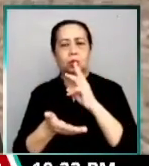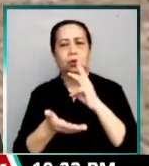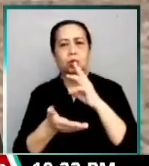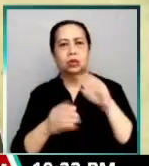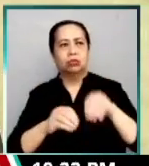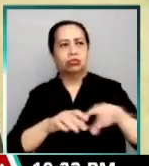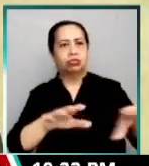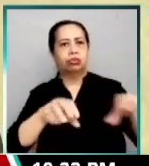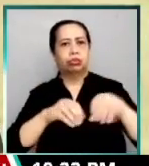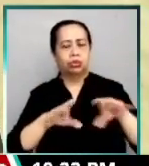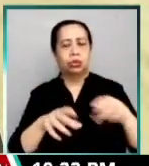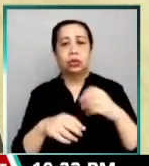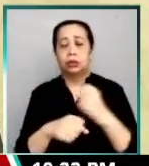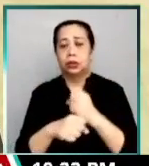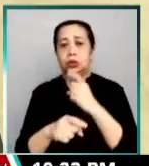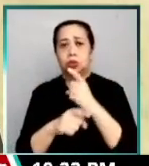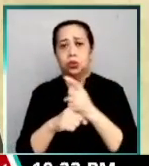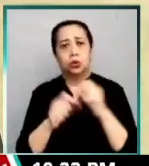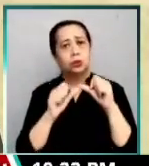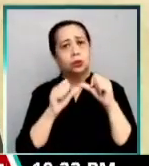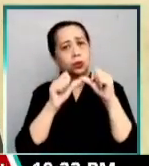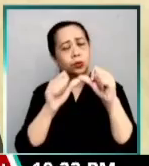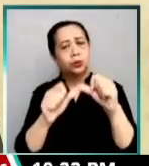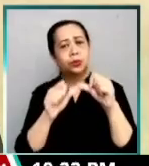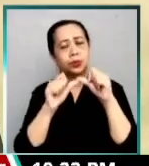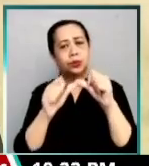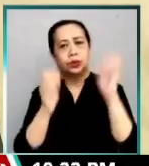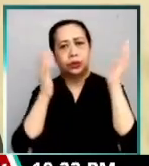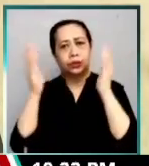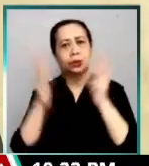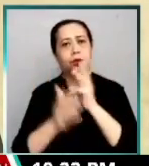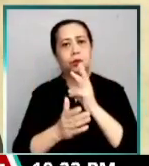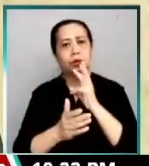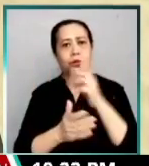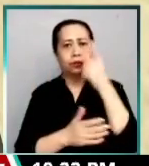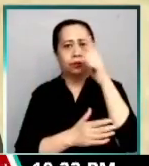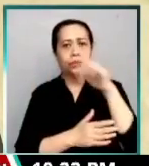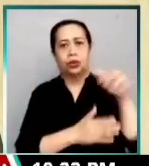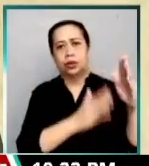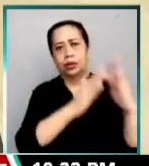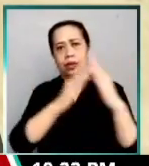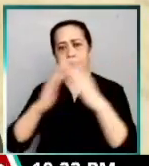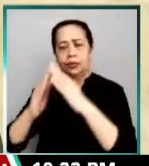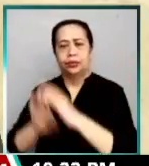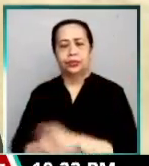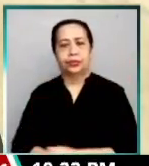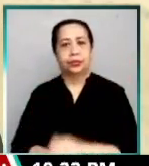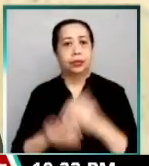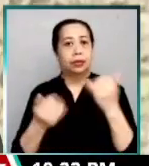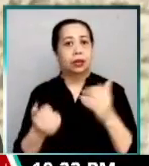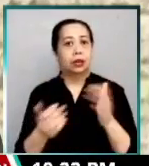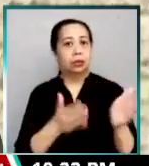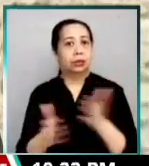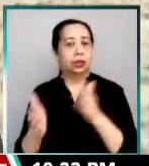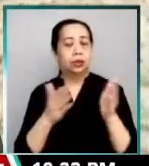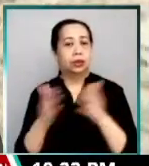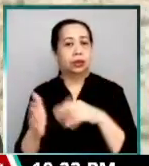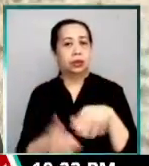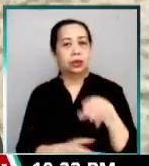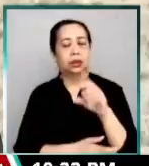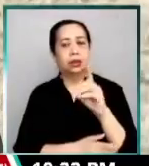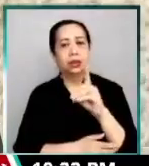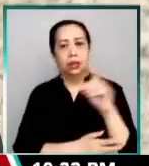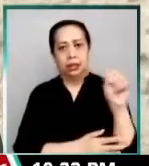para matiyak ang tuloy-tuloy na serbisyo ng tubig para sa mga bahay. Sa ngayon, pinaghahandaan na raw ng Department of Agriculture